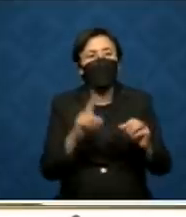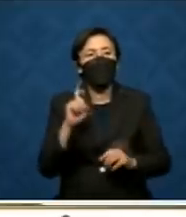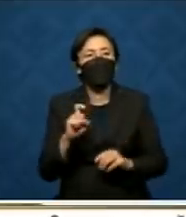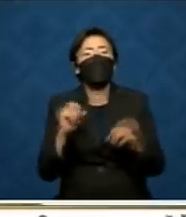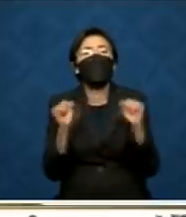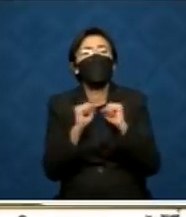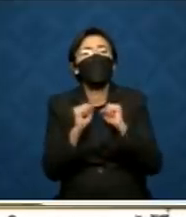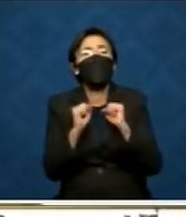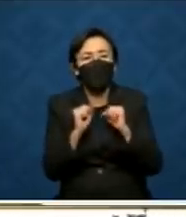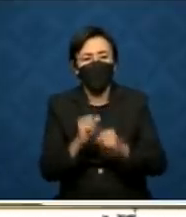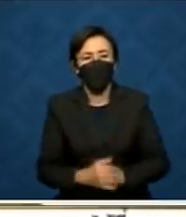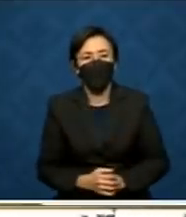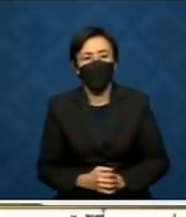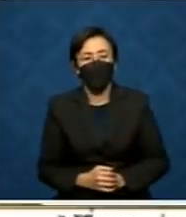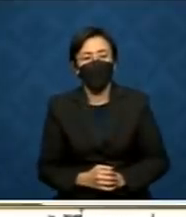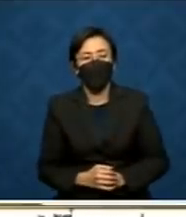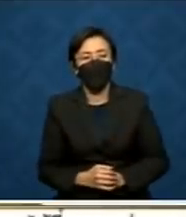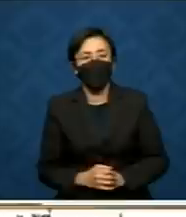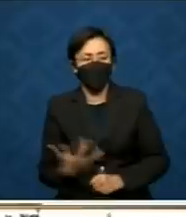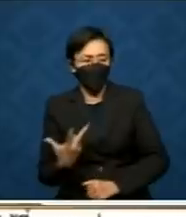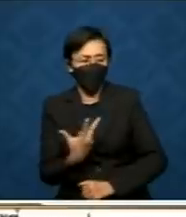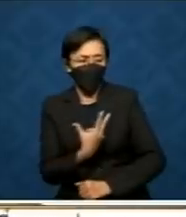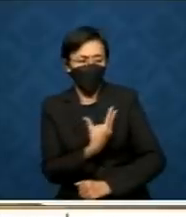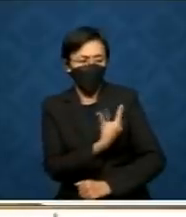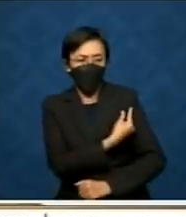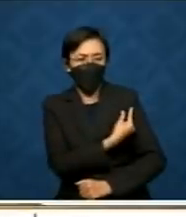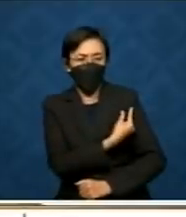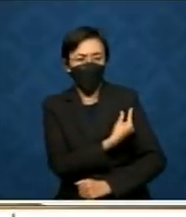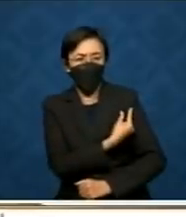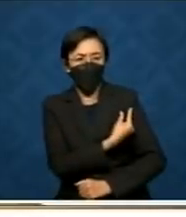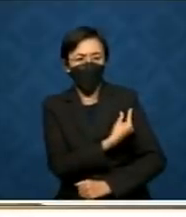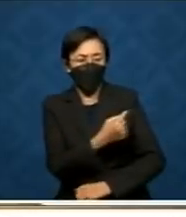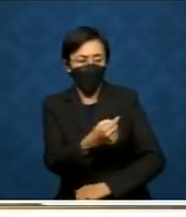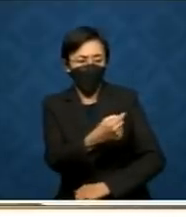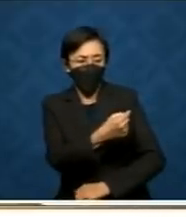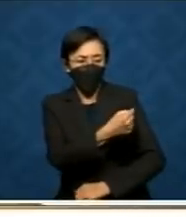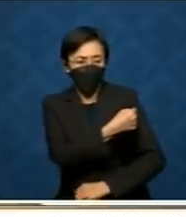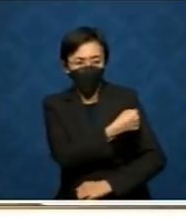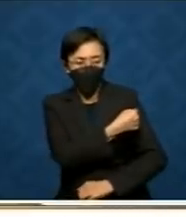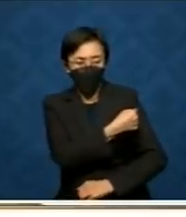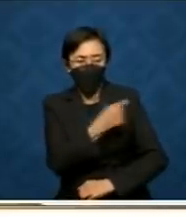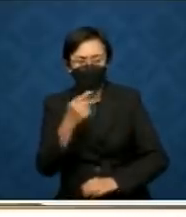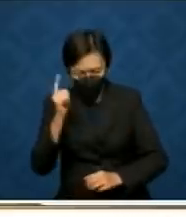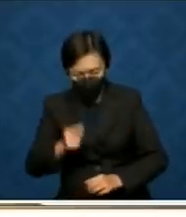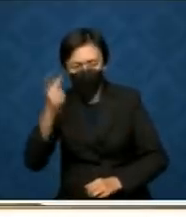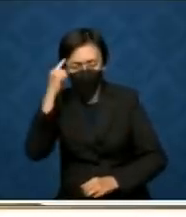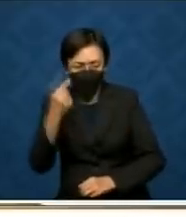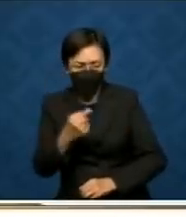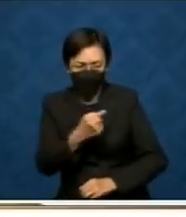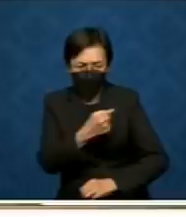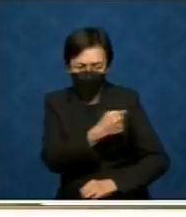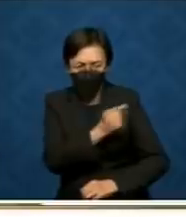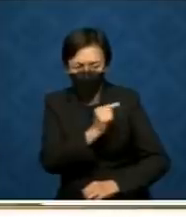อ้ะขอจองอะไรเข้าไปในร่างกายคนมันคิดง่ายๆกูจะเอาไปเชื่อไปกินข้าวนี้คิดว่าเขาไม่คิดอ่ะโอ๊ย